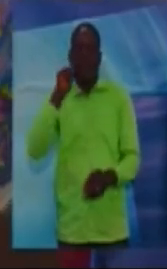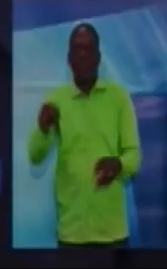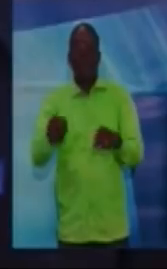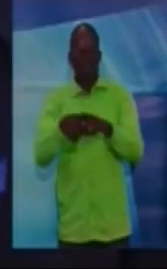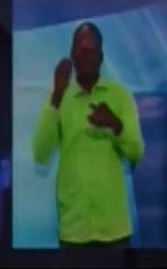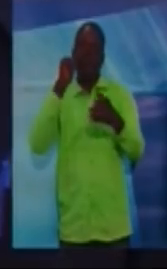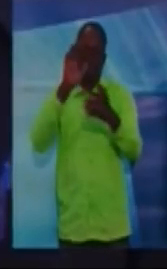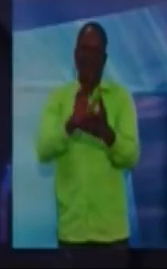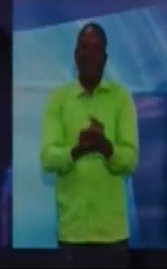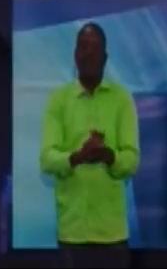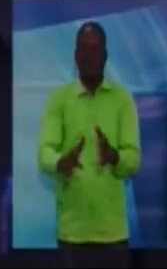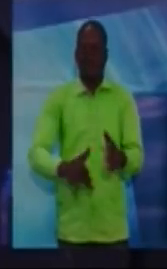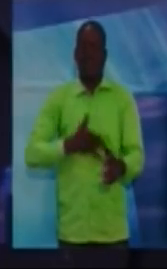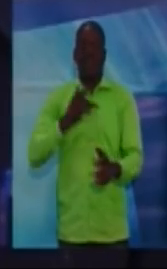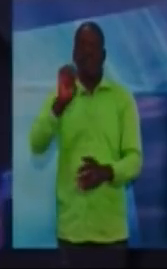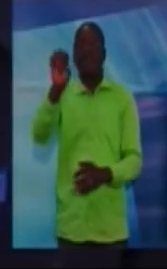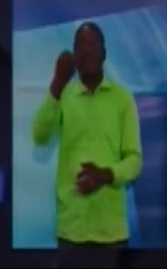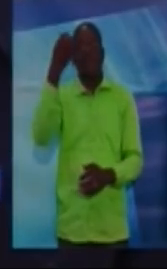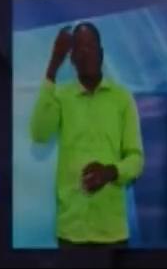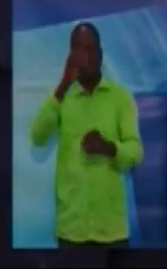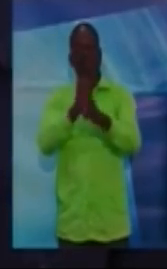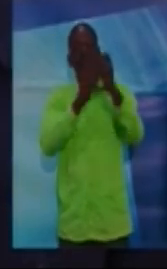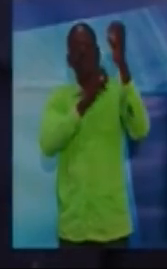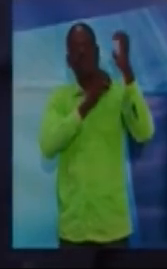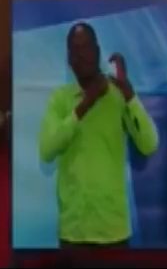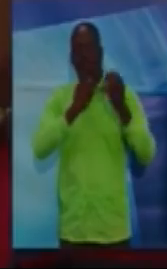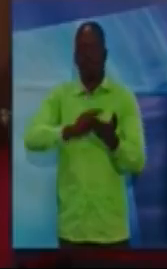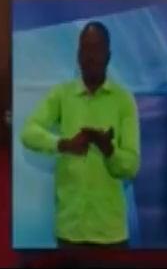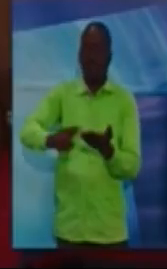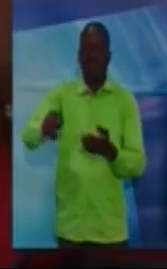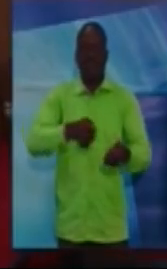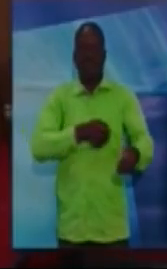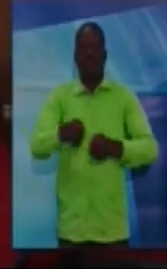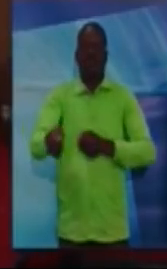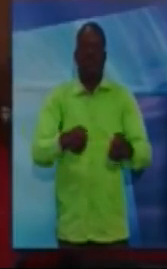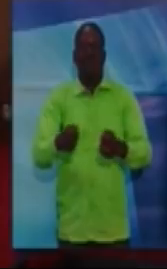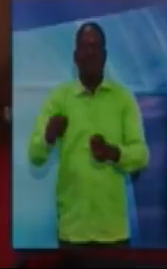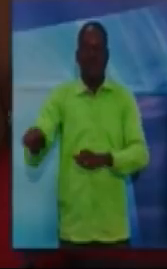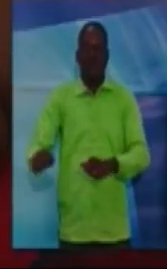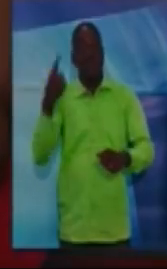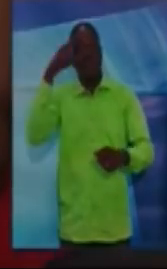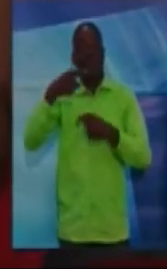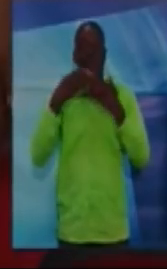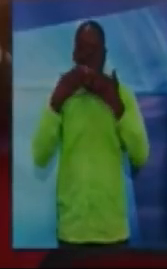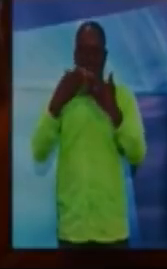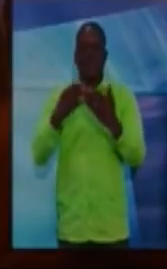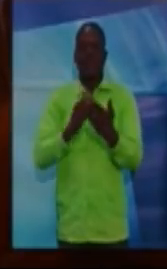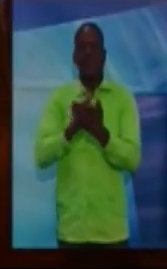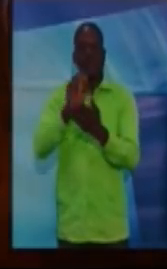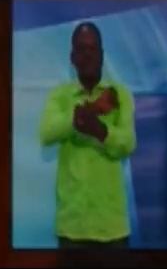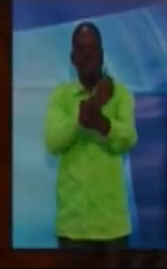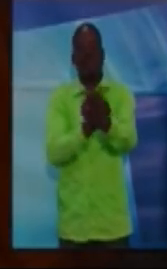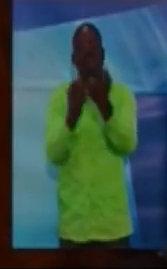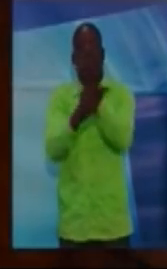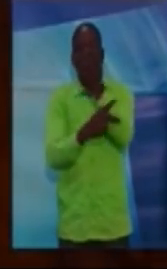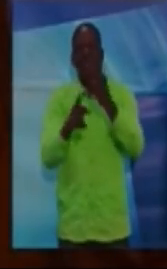femmes, qui ont été sensibilisées sur la prise en charge de la gestion hygiénique des menstrues. Des acquis sont salués par les autorités de la province, car